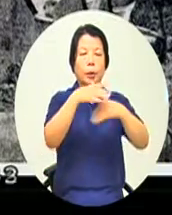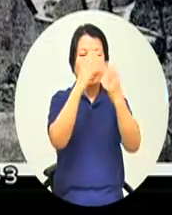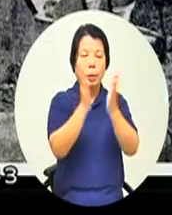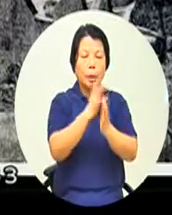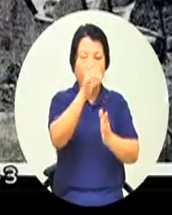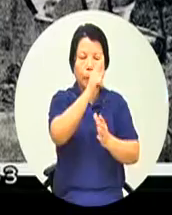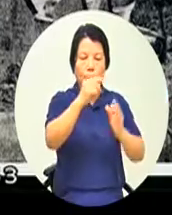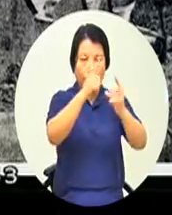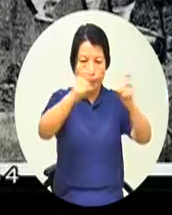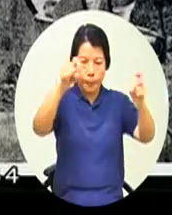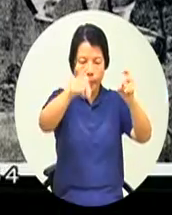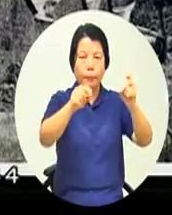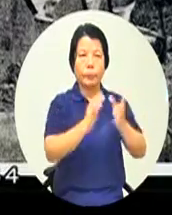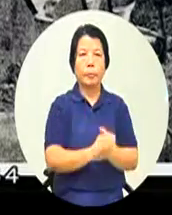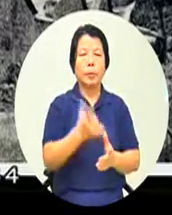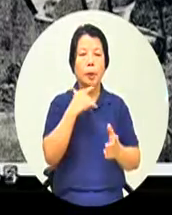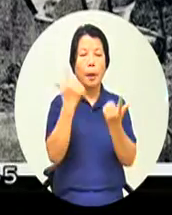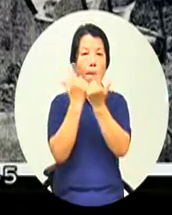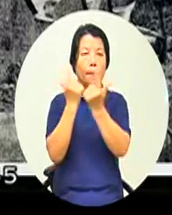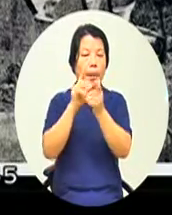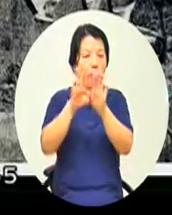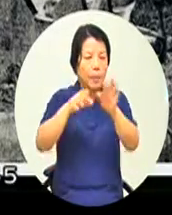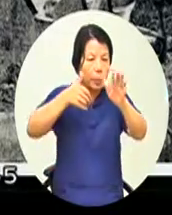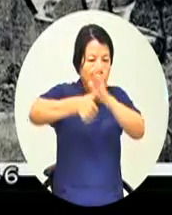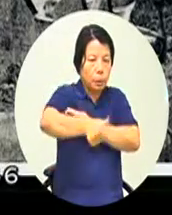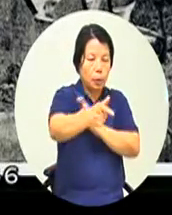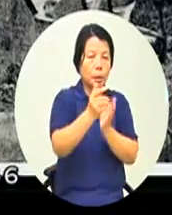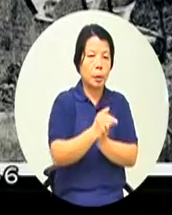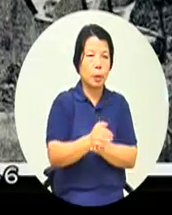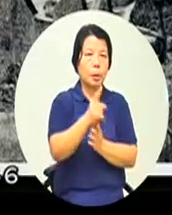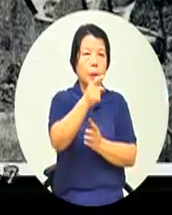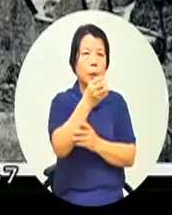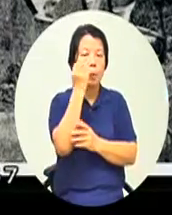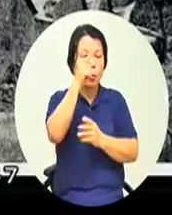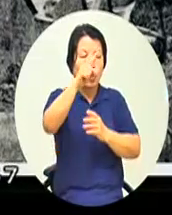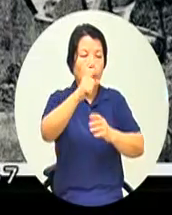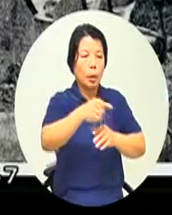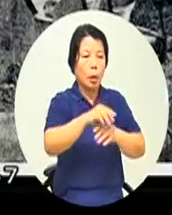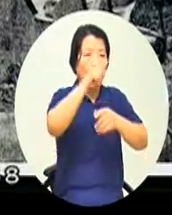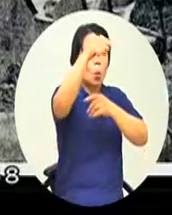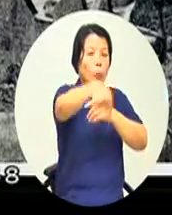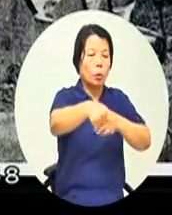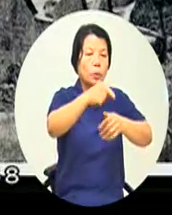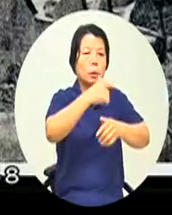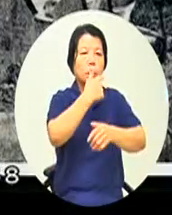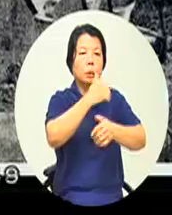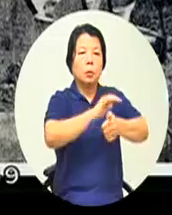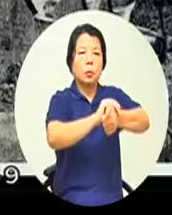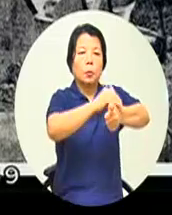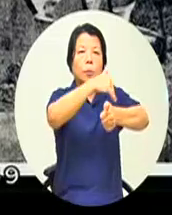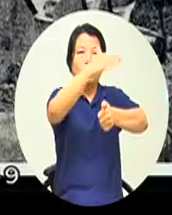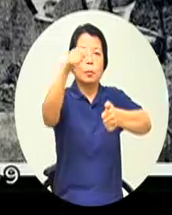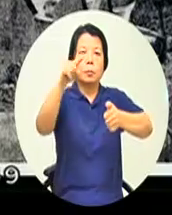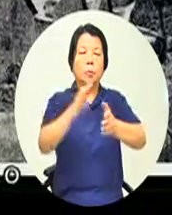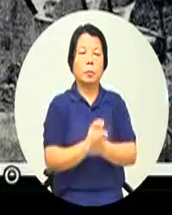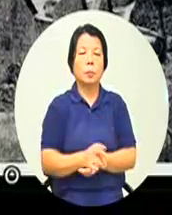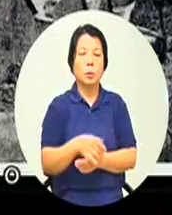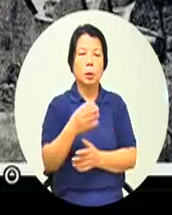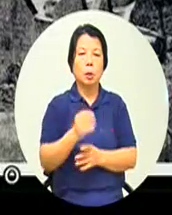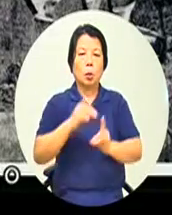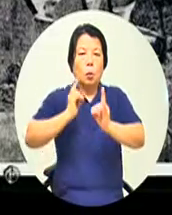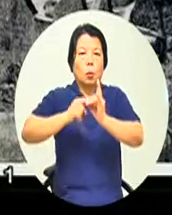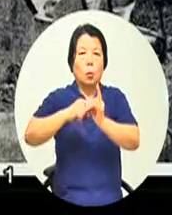个就是北门从这边进来哈，这个观音亭，然后这边后面是那个龟山，然后这个观音亭从这里这